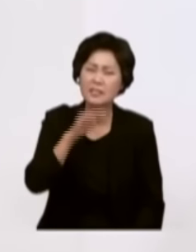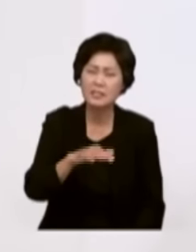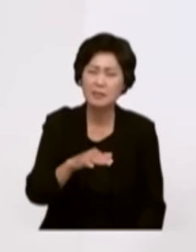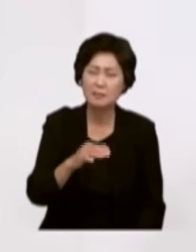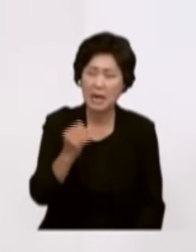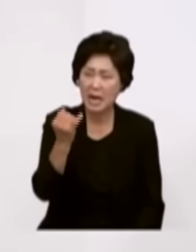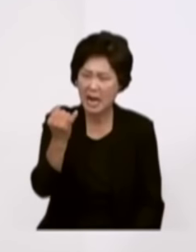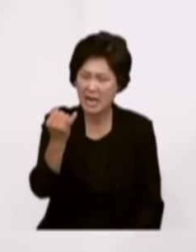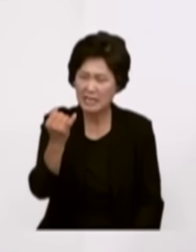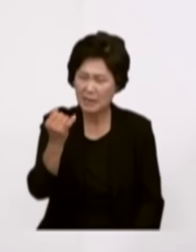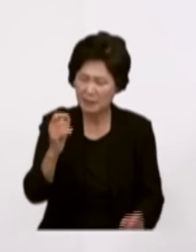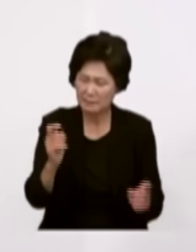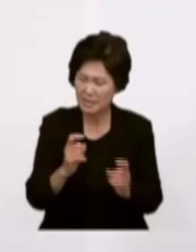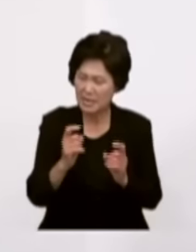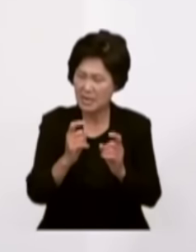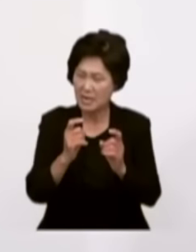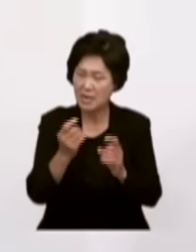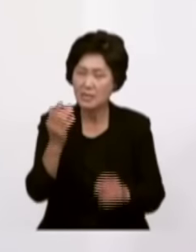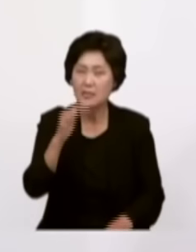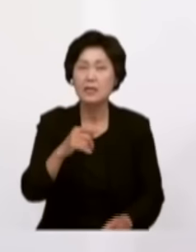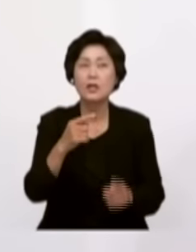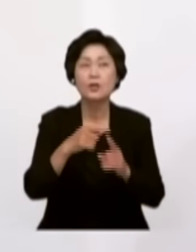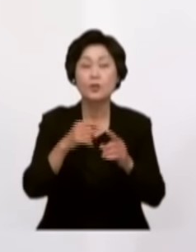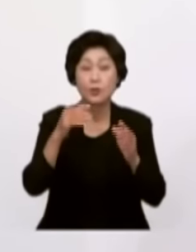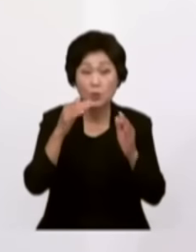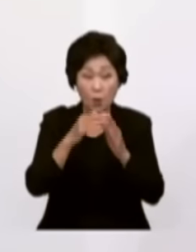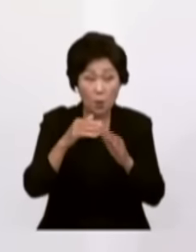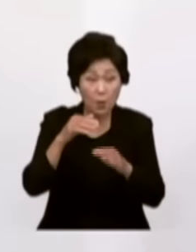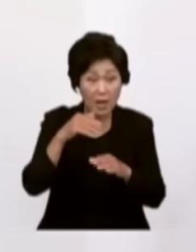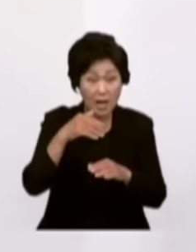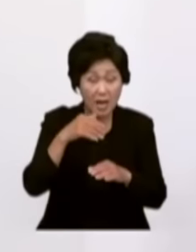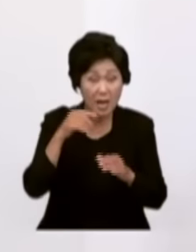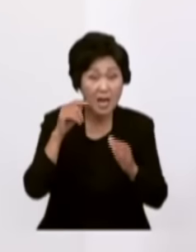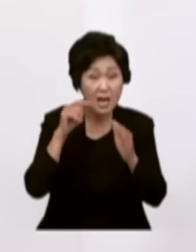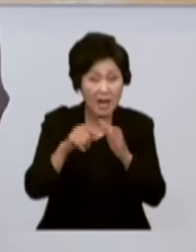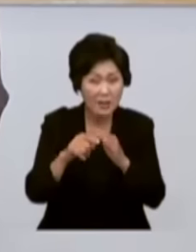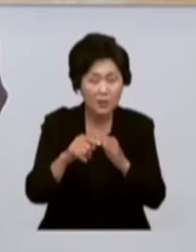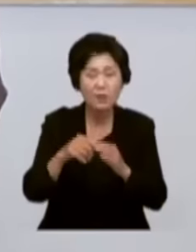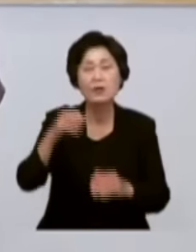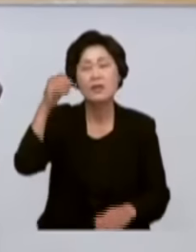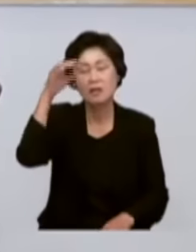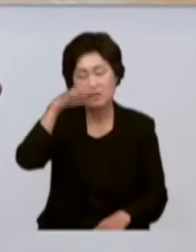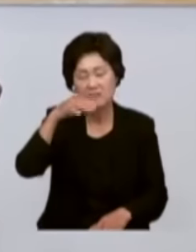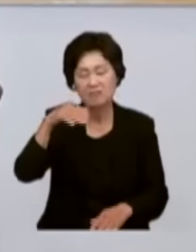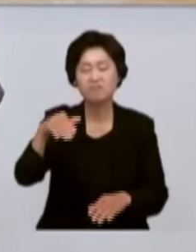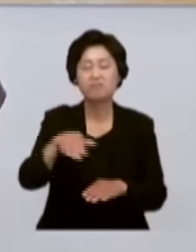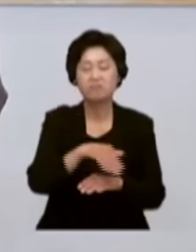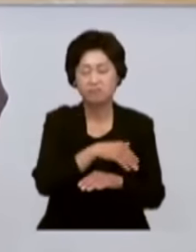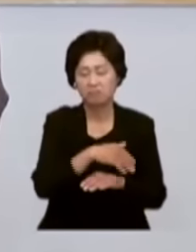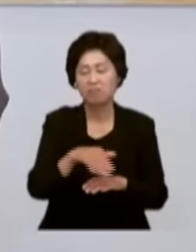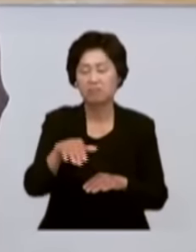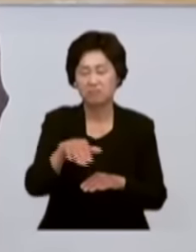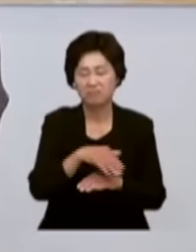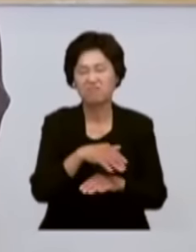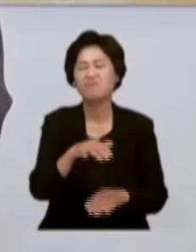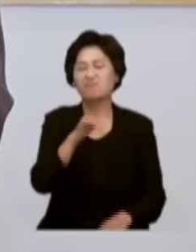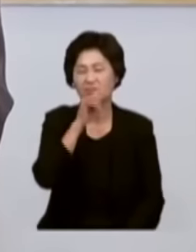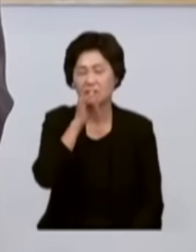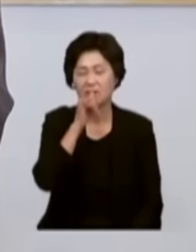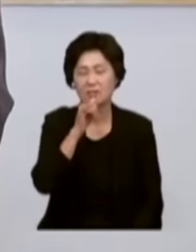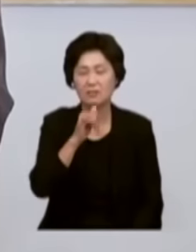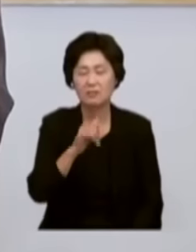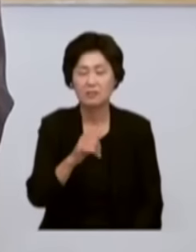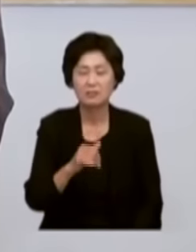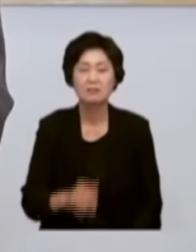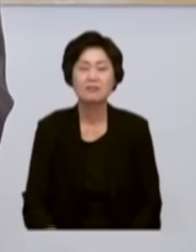아내랑 많이 싸우니까 그냥 교회를 다녀도 그냥 다녔던 거예요 사실은요. 그러니까 은혜가 없는 거야 그죠? 예, 예. 그러니까 항상 그때 당시